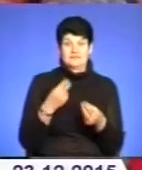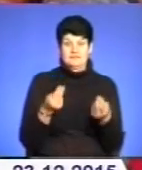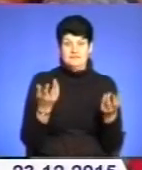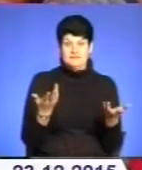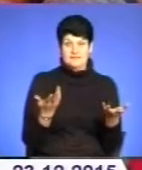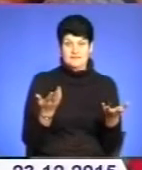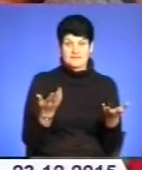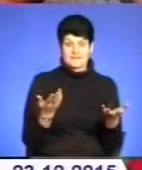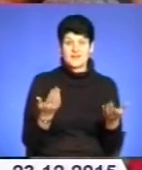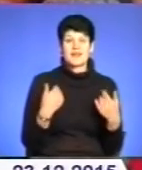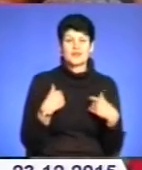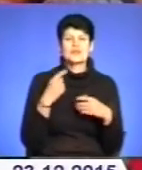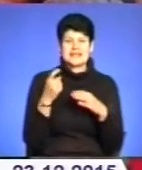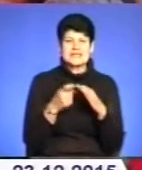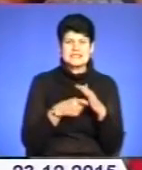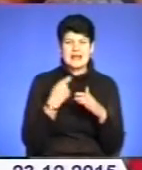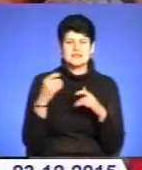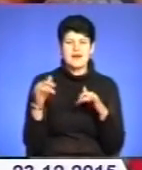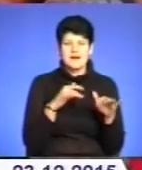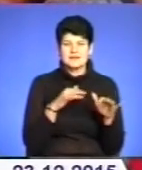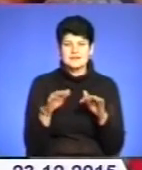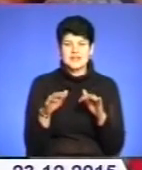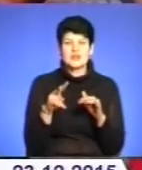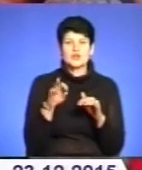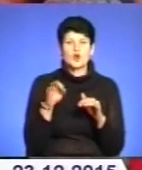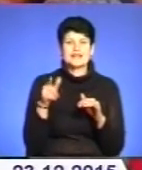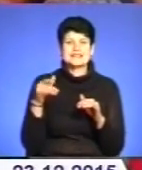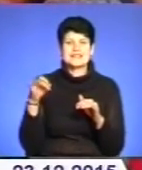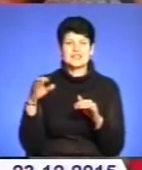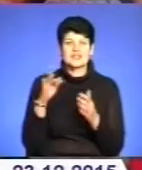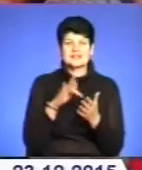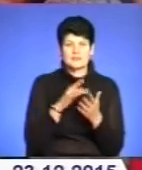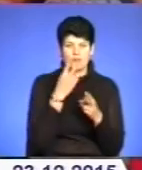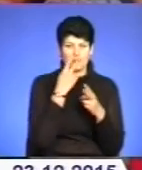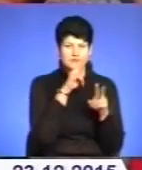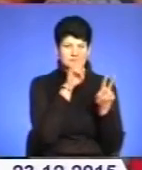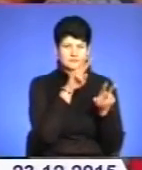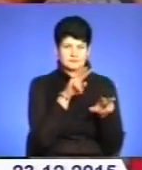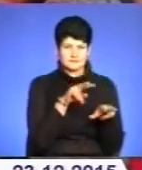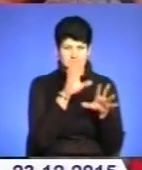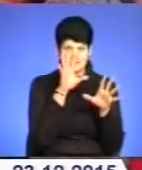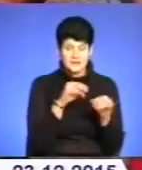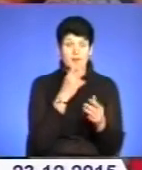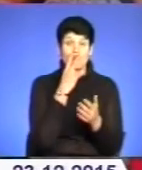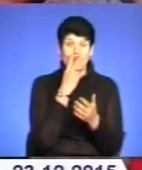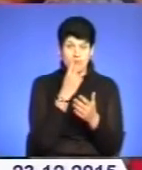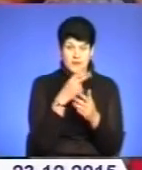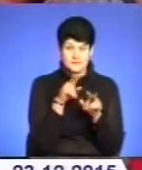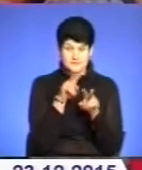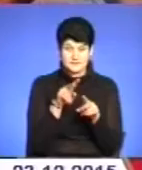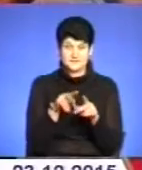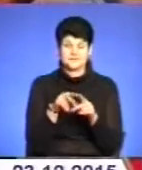розігрується. Ну, я вже тоді дізналася про акцію від логістичного центру. Подивилася всі лоти, побачила,